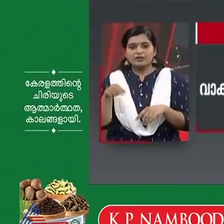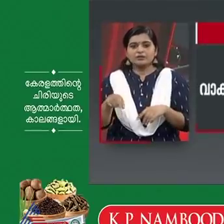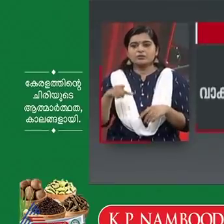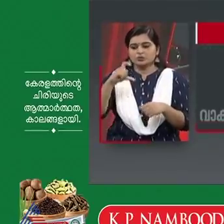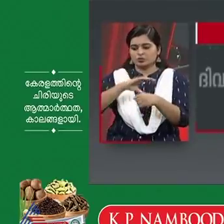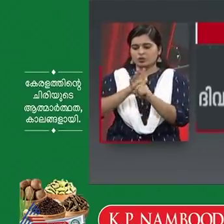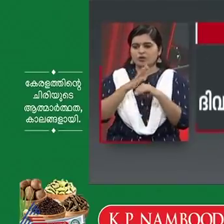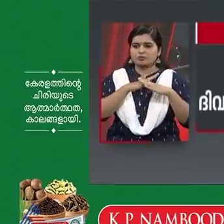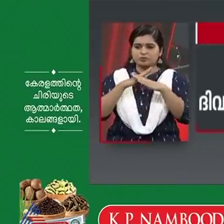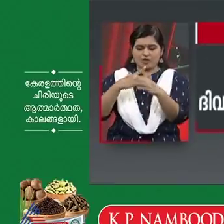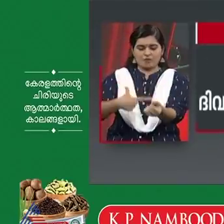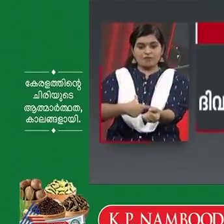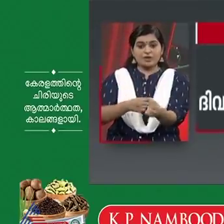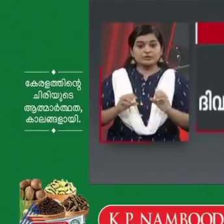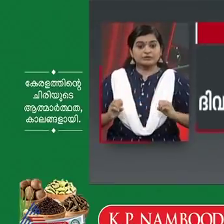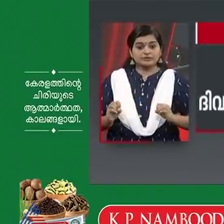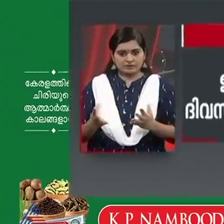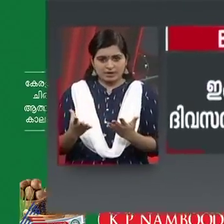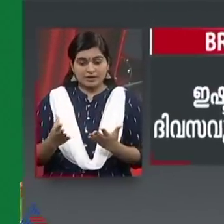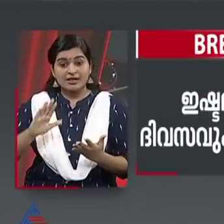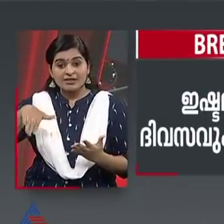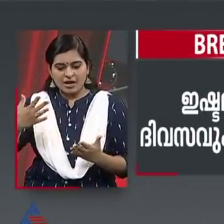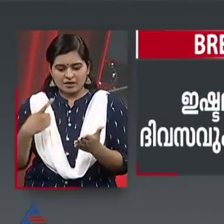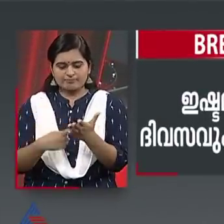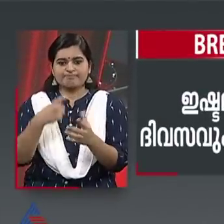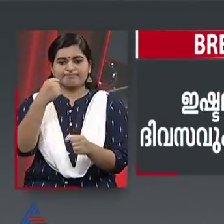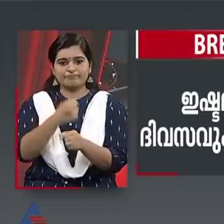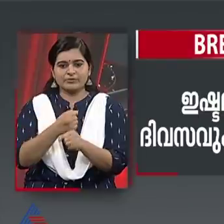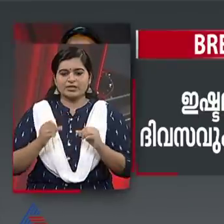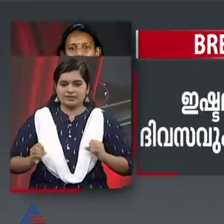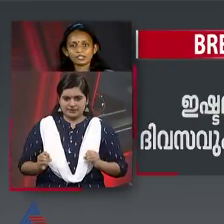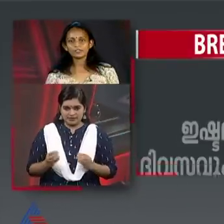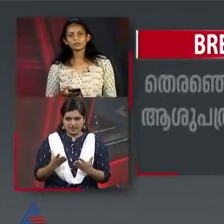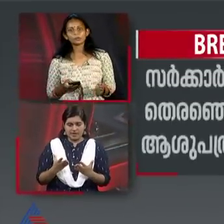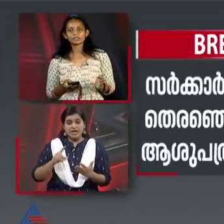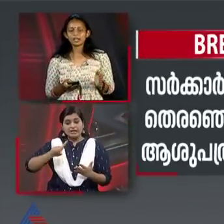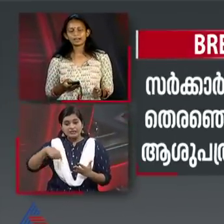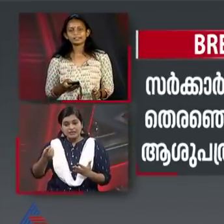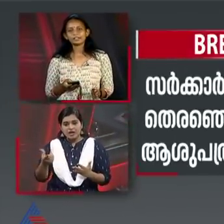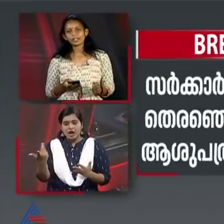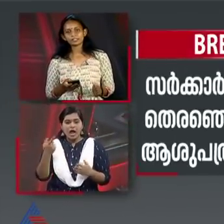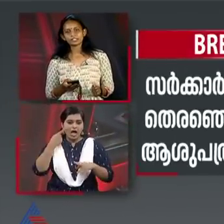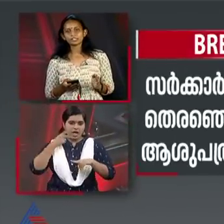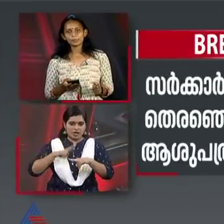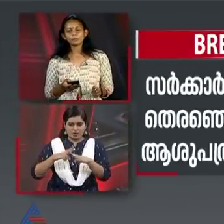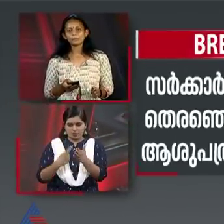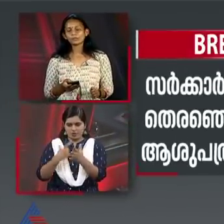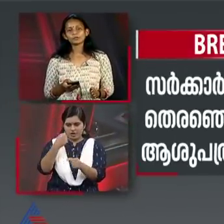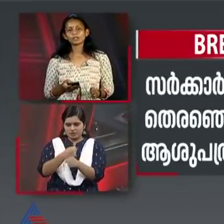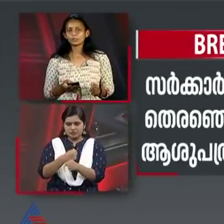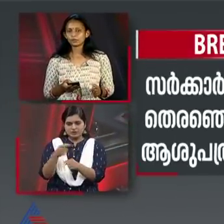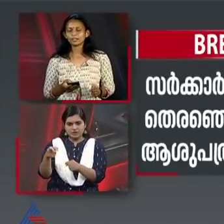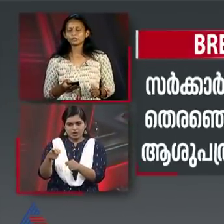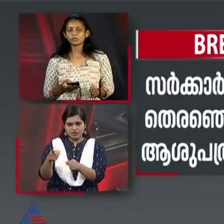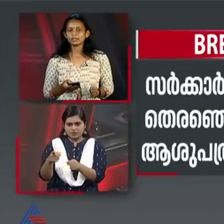അതിനൊരു പരിഹാരമായിരിക്കുന്നു. നാളെ മുതൽ രജിസ്ട്രേഷനും തുടങ്ങും. നാളെ തന്നെ രജിസ്റ്റർ ചെയ്ത് തുടങ്ങുന്നവർക്ക് ഒരുപക്ഷെ നാളെ തന്നെ വാക്സിനേഷന് സമയവും